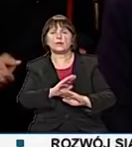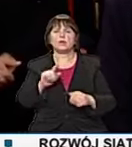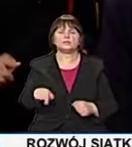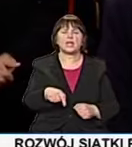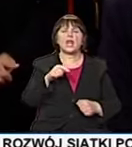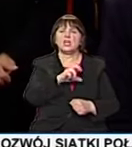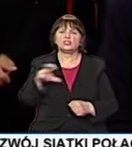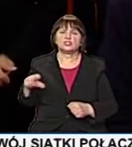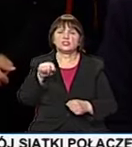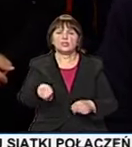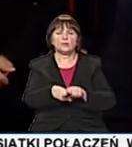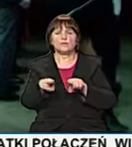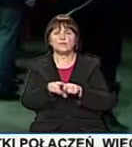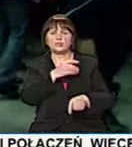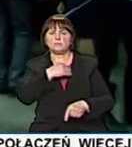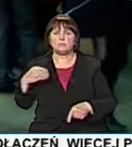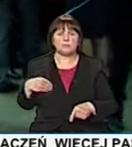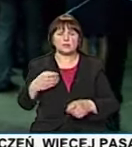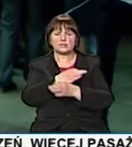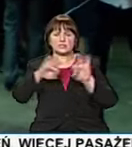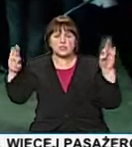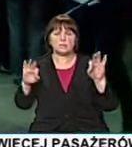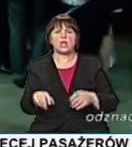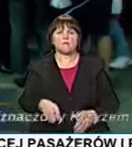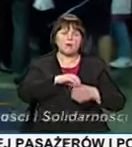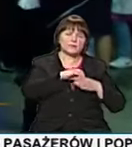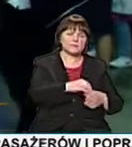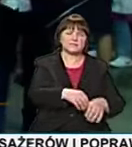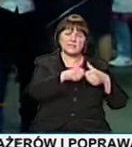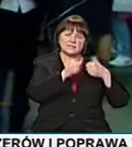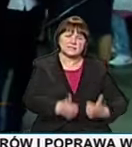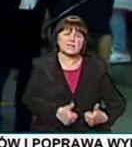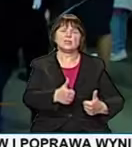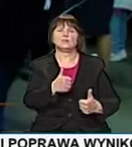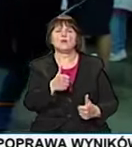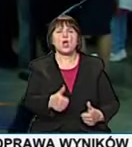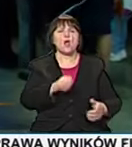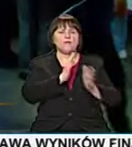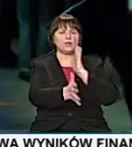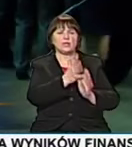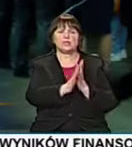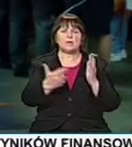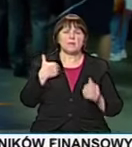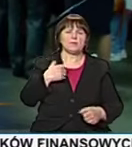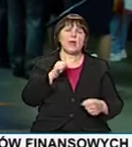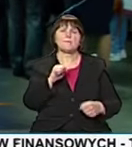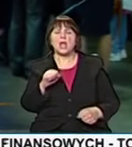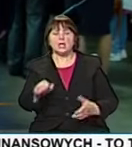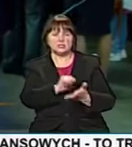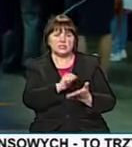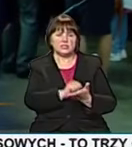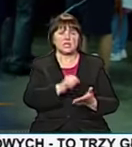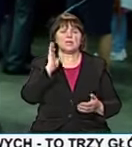Ruchu czy Konfederacji Polski Niepodległej. W wprowadzeniu stanu wojennego, przed stanem wojennym byłem dziennikarzem, zostałem internowany, potem wyrzucony z